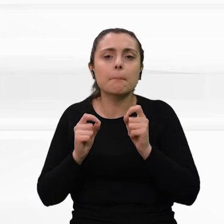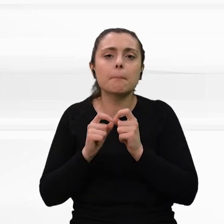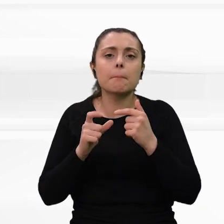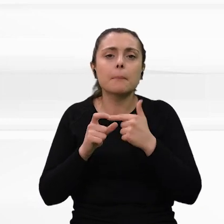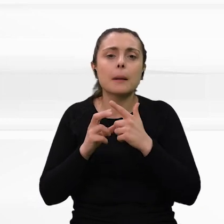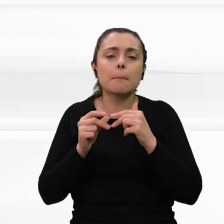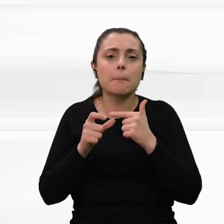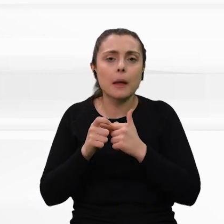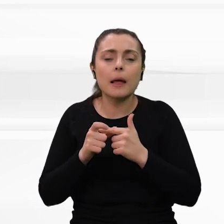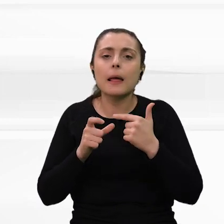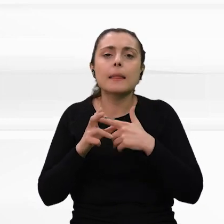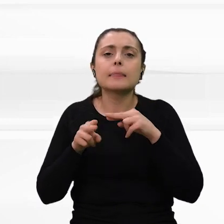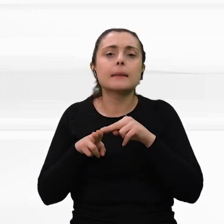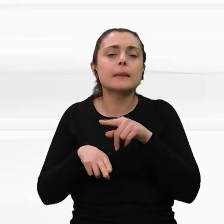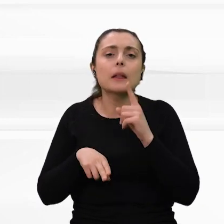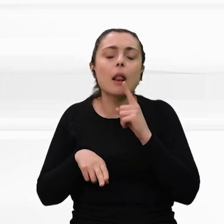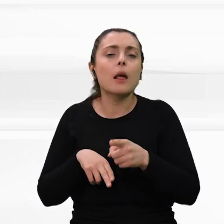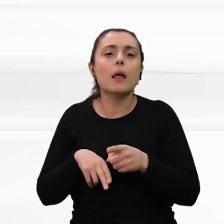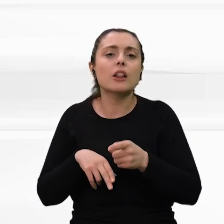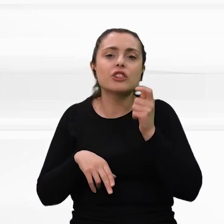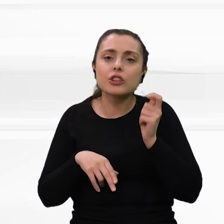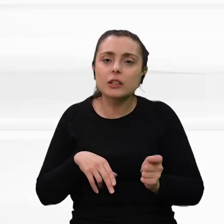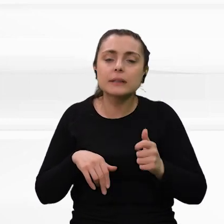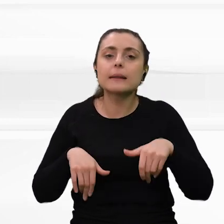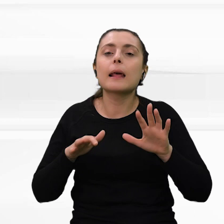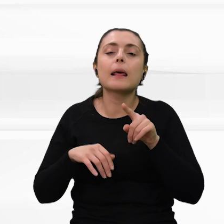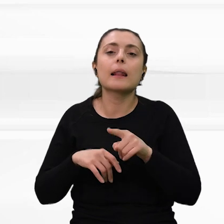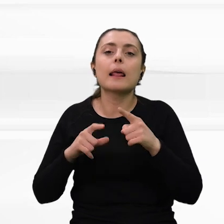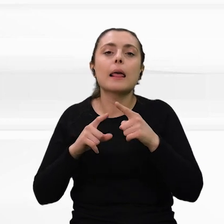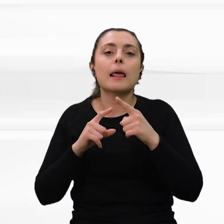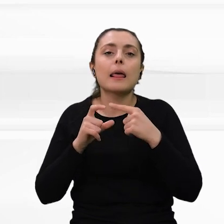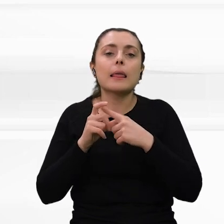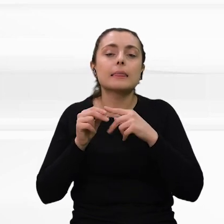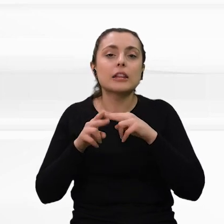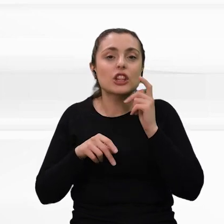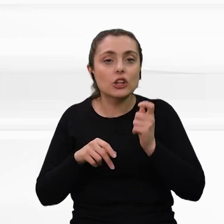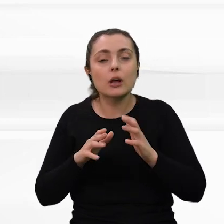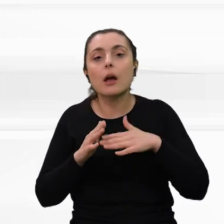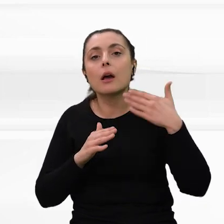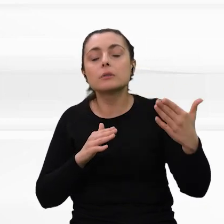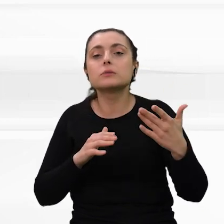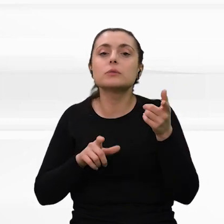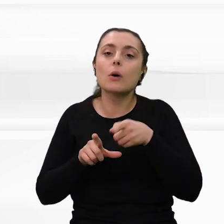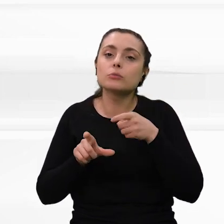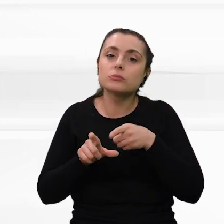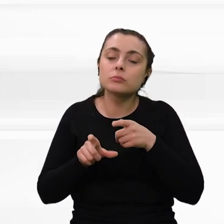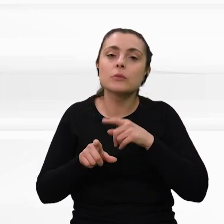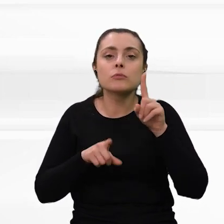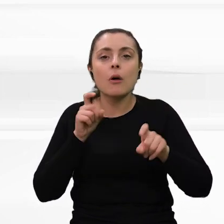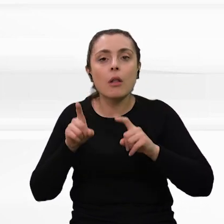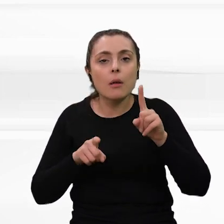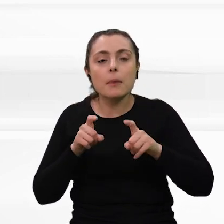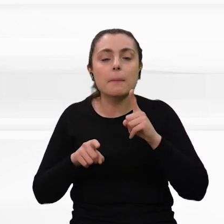Betimleme nedir İkisi de gerçeklik değildir etikte gerçeklikten ziyade soruşturma